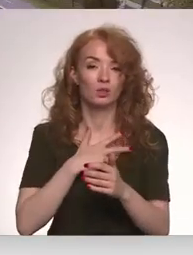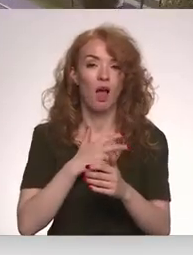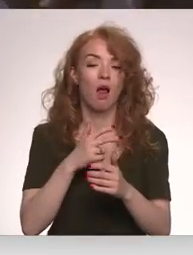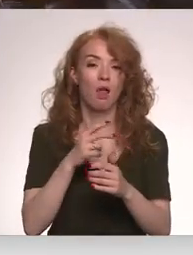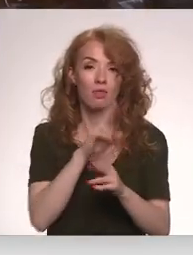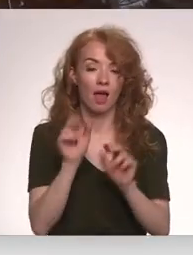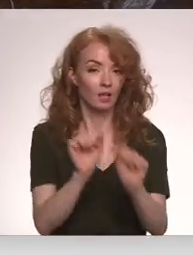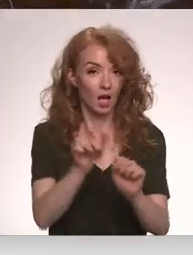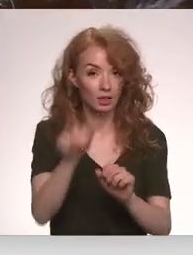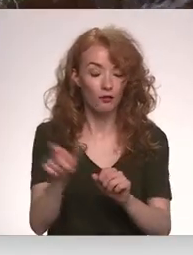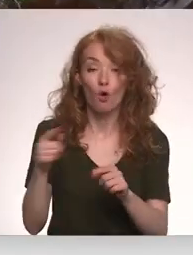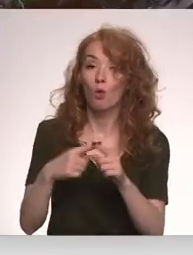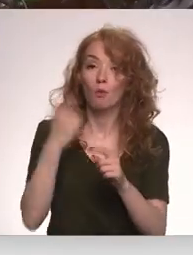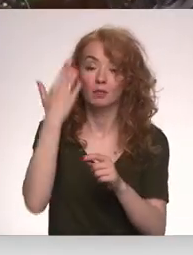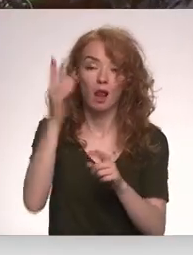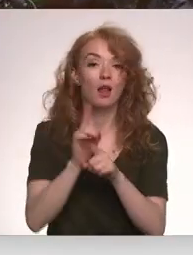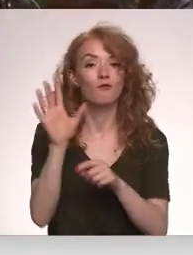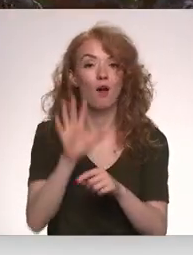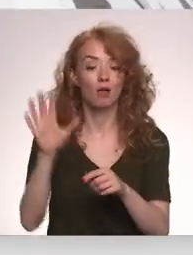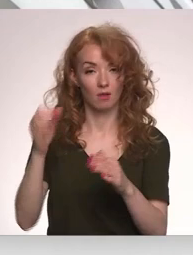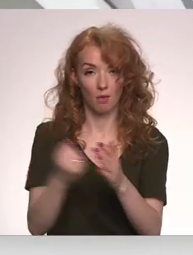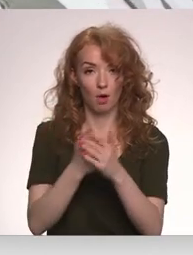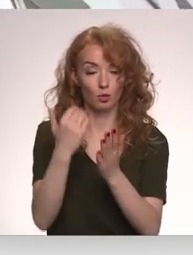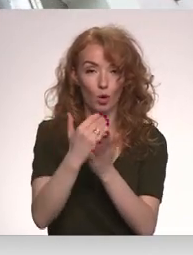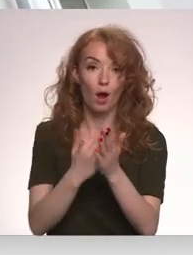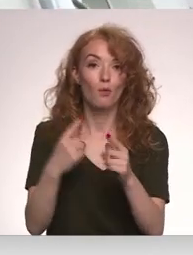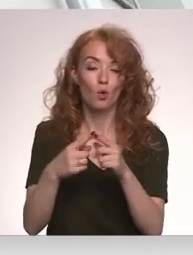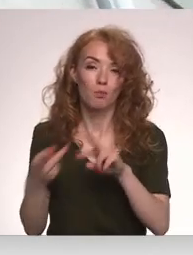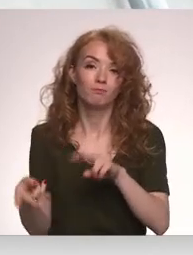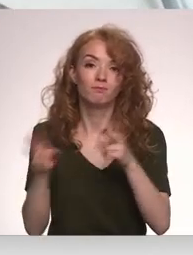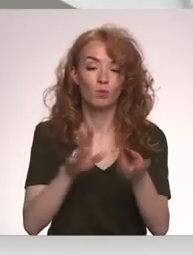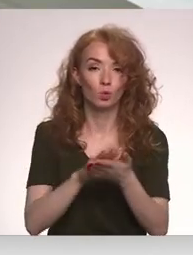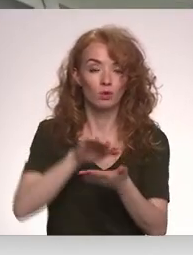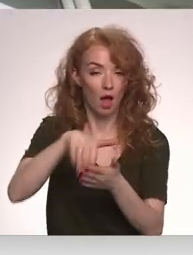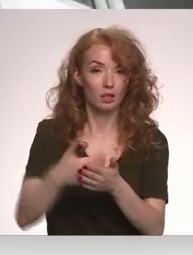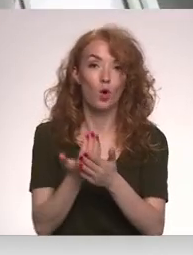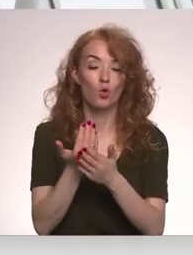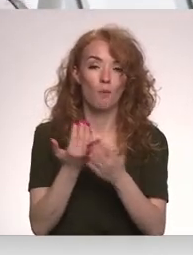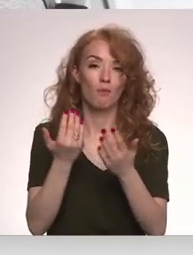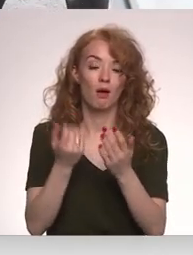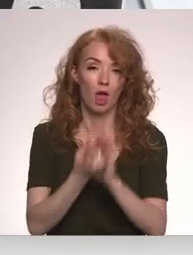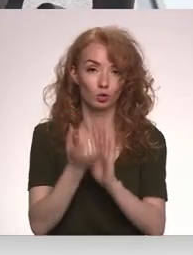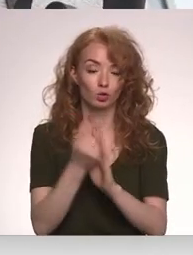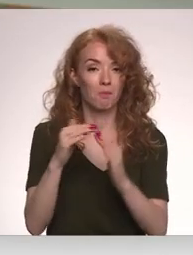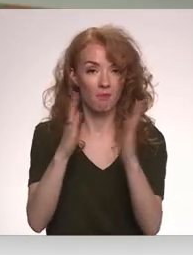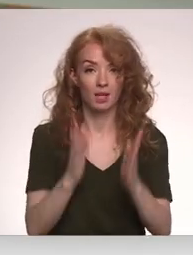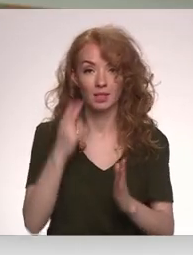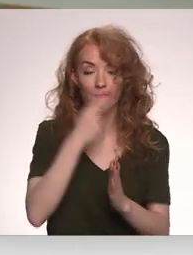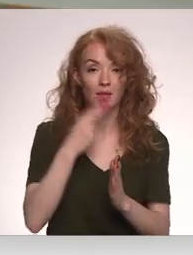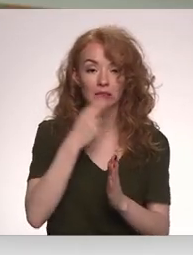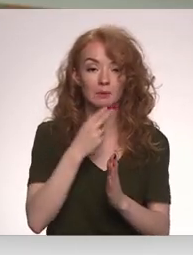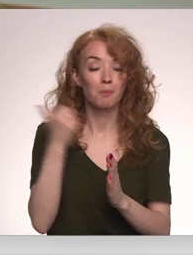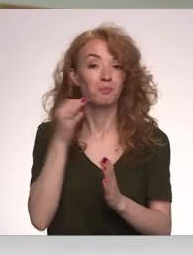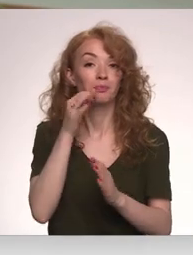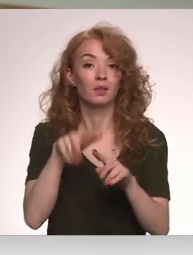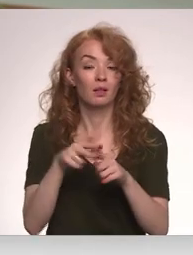iedzīvotājiem, papildus cerot uz valsts atbalsta programmām un pārēju uz atjaunojumiem energoresursiem mājsaimniecībās. Jelgavā ir